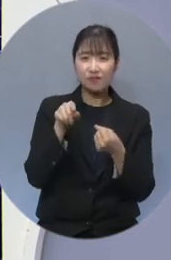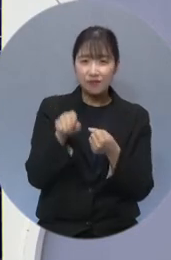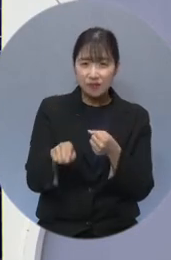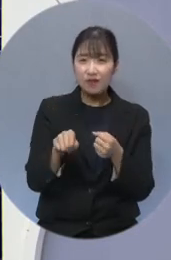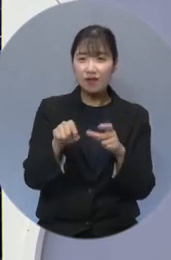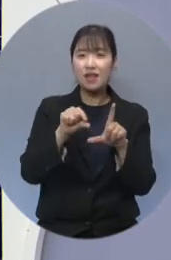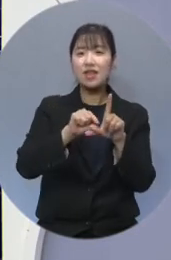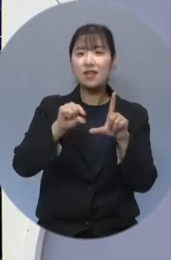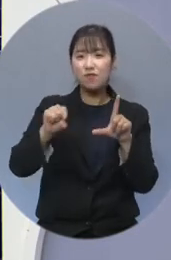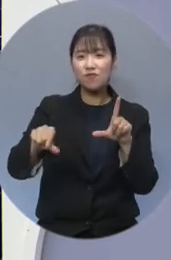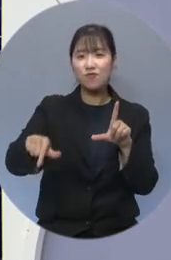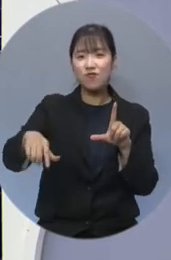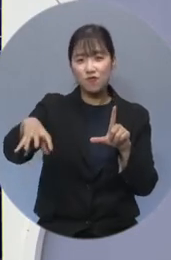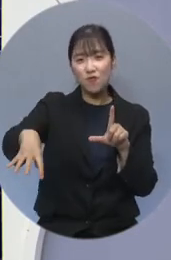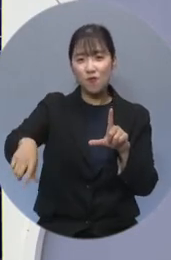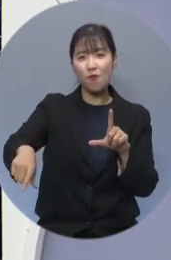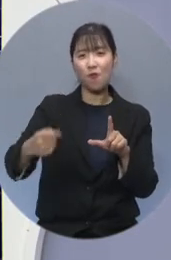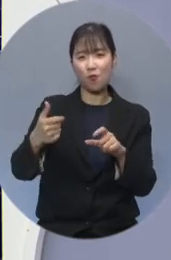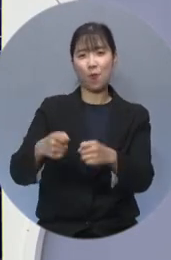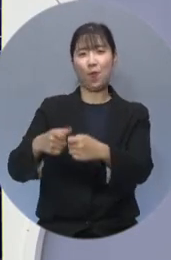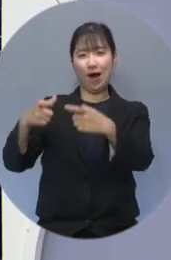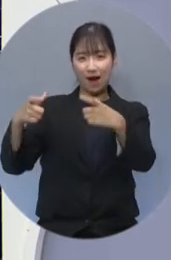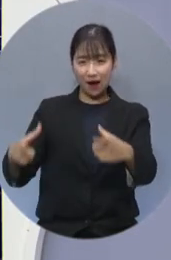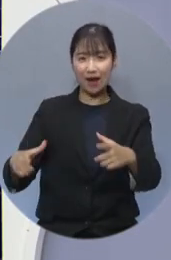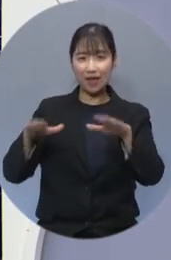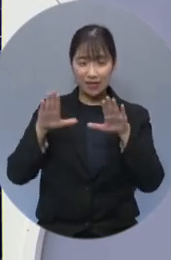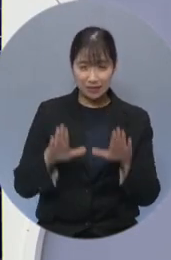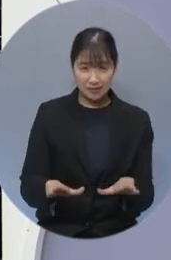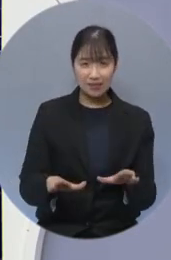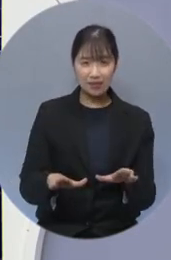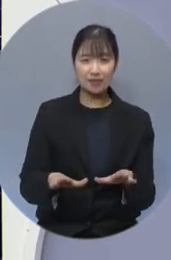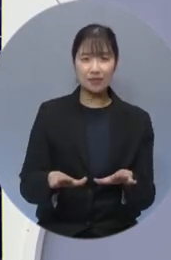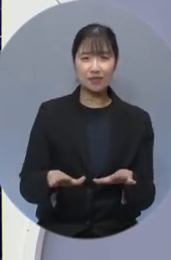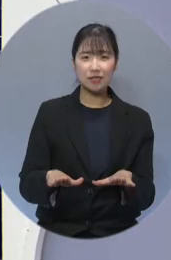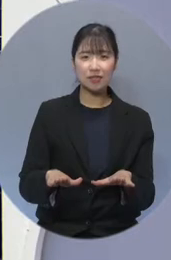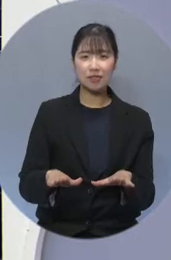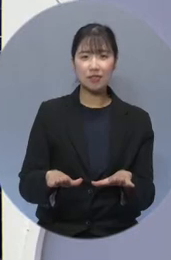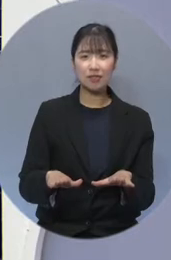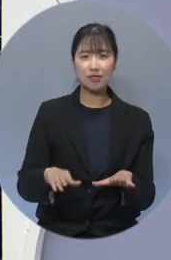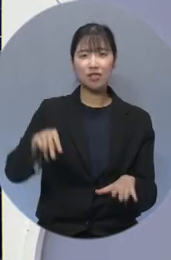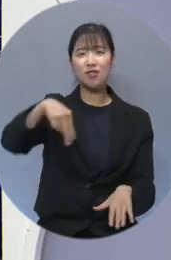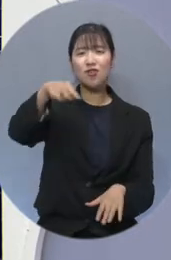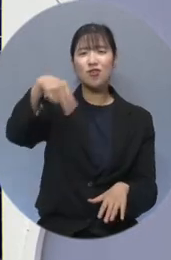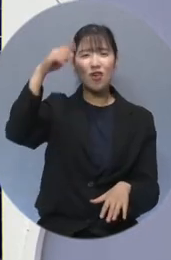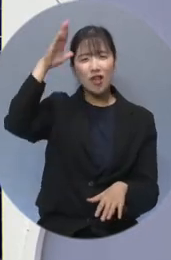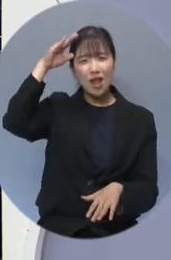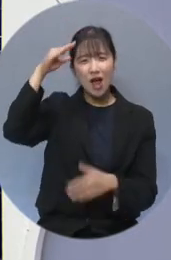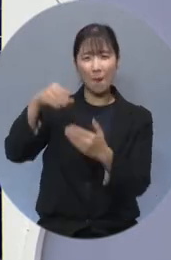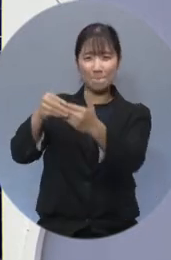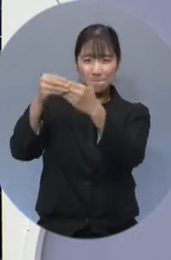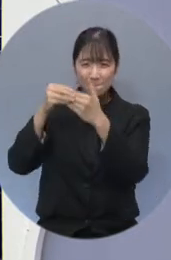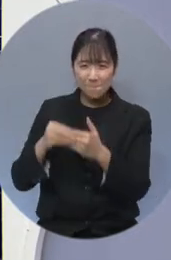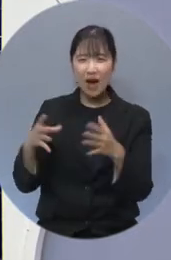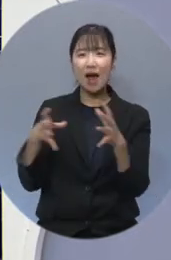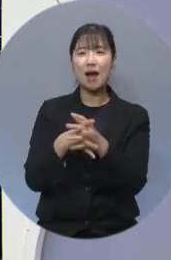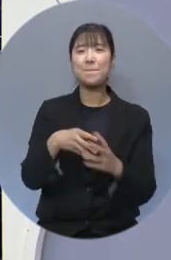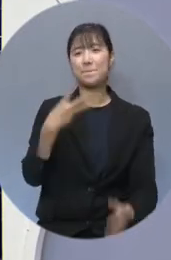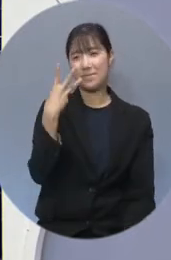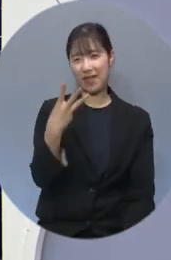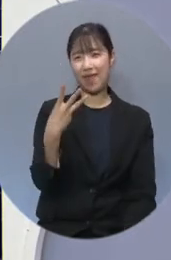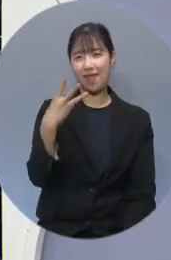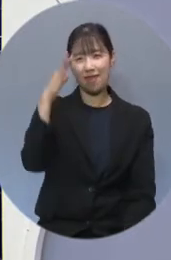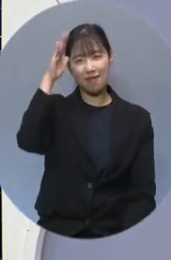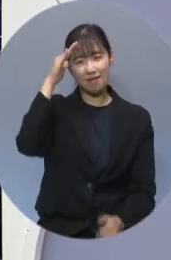본가의 일부를 확장을 해서 이제 현재는 유기견 포함해서 이제 세 마리 강아지가